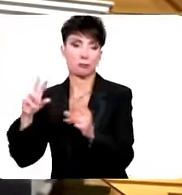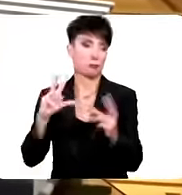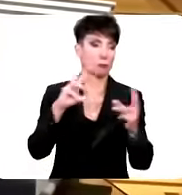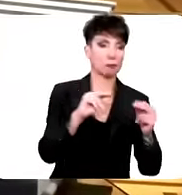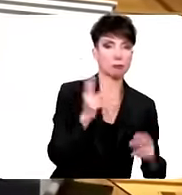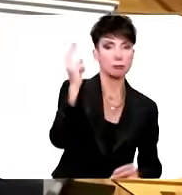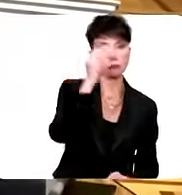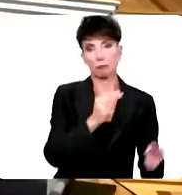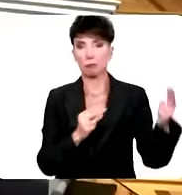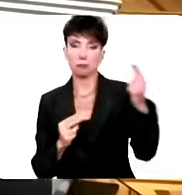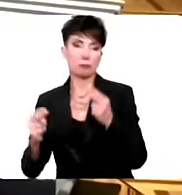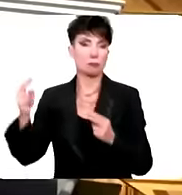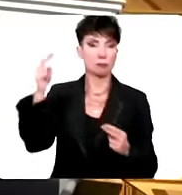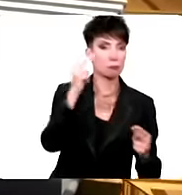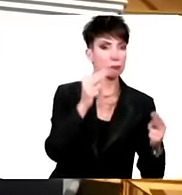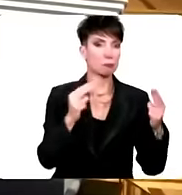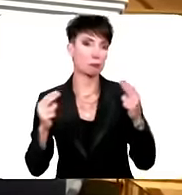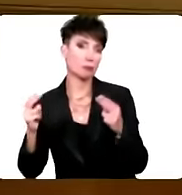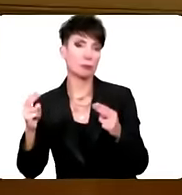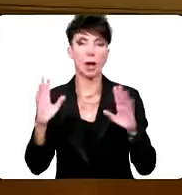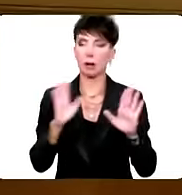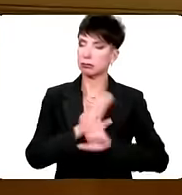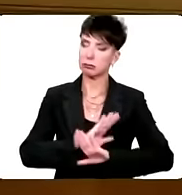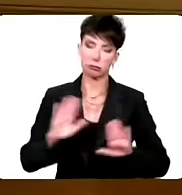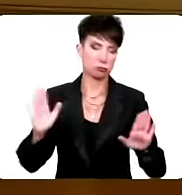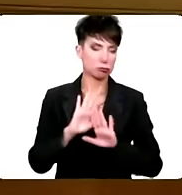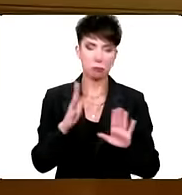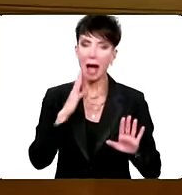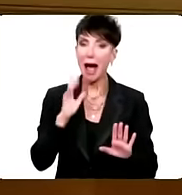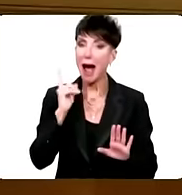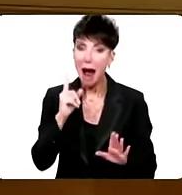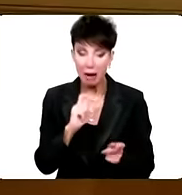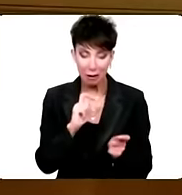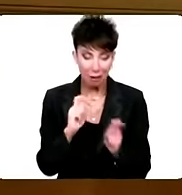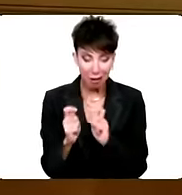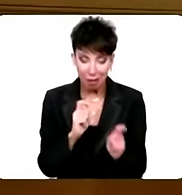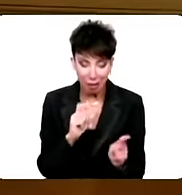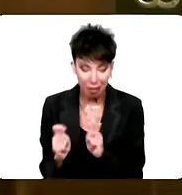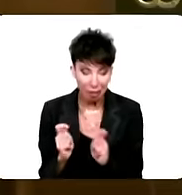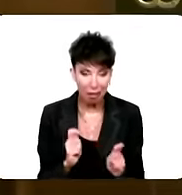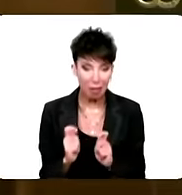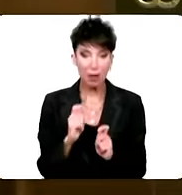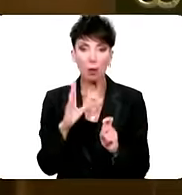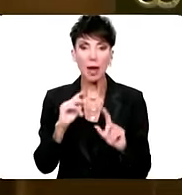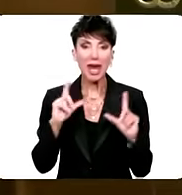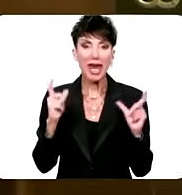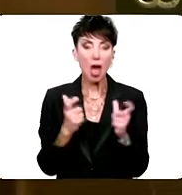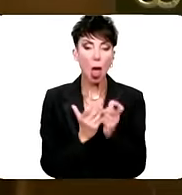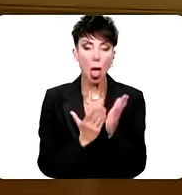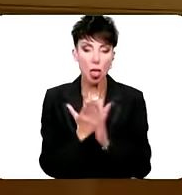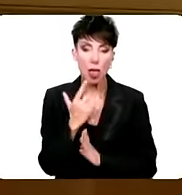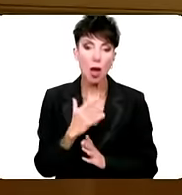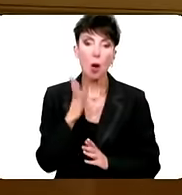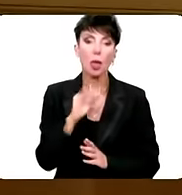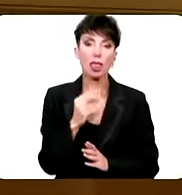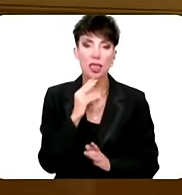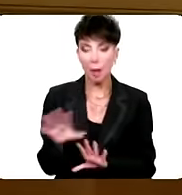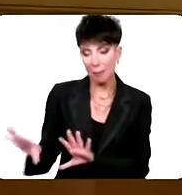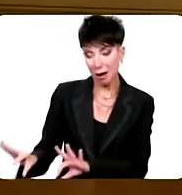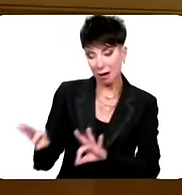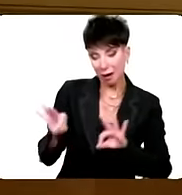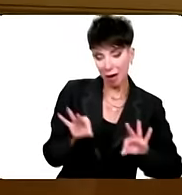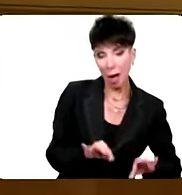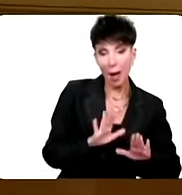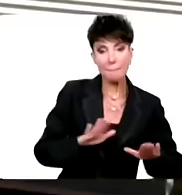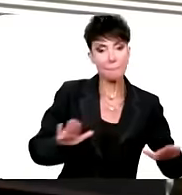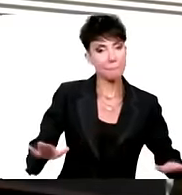δεν πρόκειται να υπάρξει καμία άλλη, όπως έχω δεσμευθεί, αλλαγή στο οικογενειακό. Άρα δεν έχουμε ζήτημα τεκνοθεσίας αυτή τη στιγμή, το οποίο θα προχωρήσει